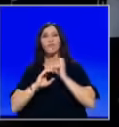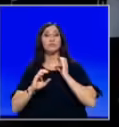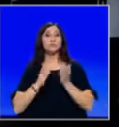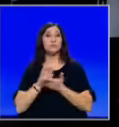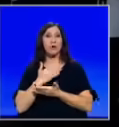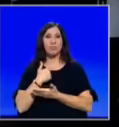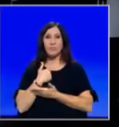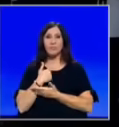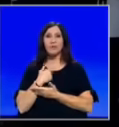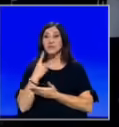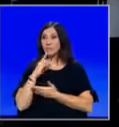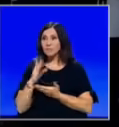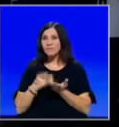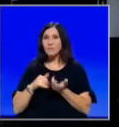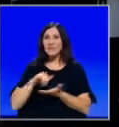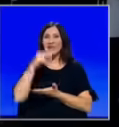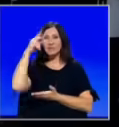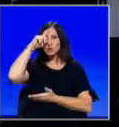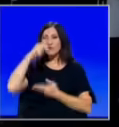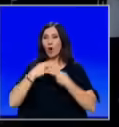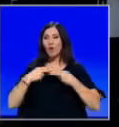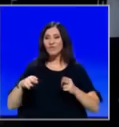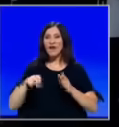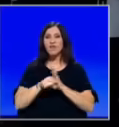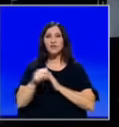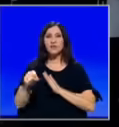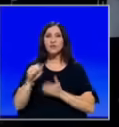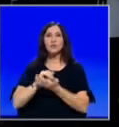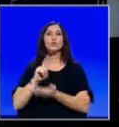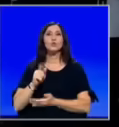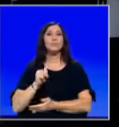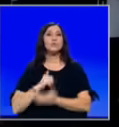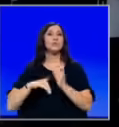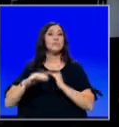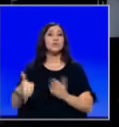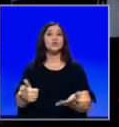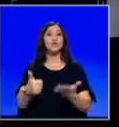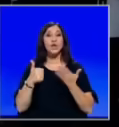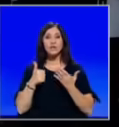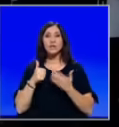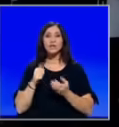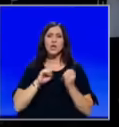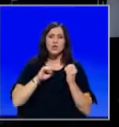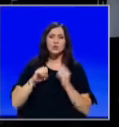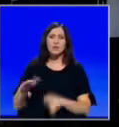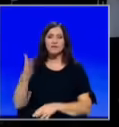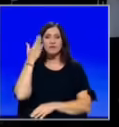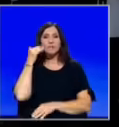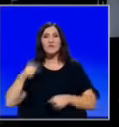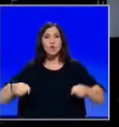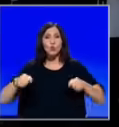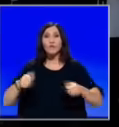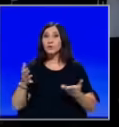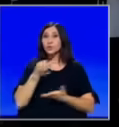мен. За първи път летище София отваря вратите на складовете, в които пази над 6000 изоставени и забравени куфари. Какво се